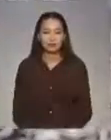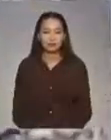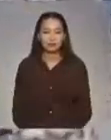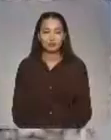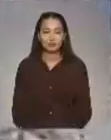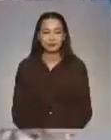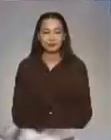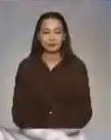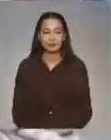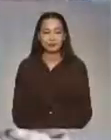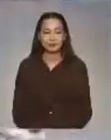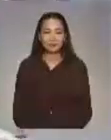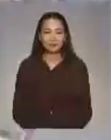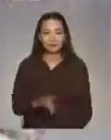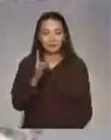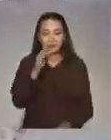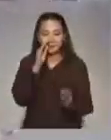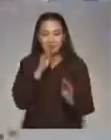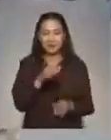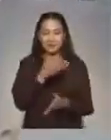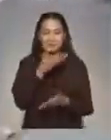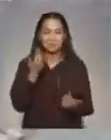Ауыр жоқ қылынды ма, осы баланы жазы қалшы.